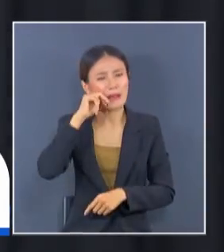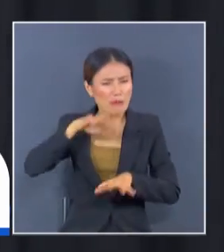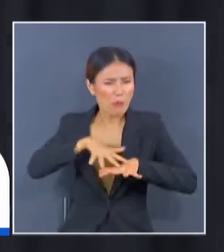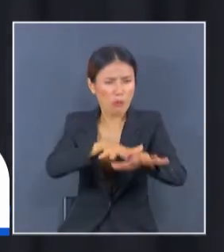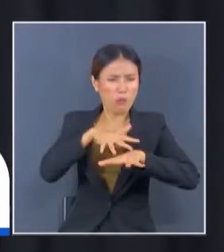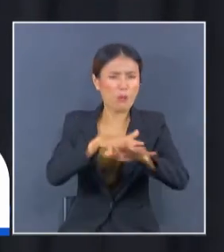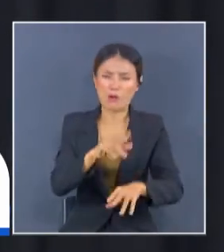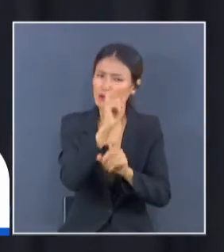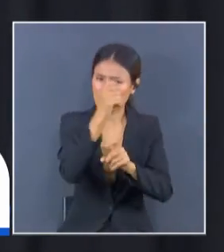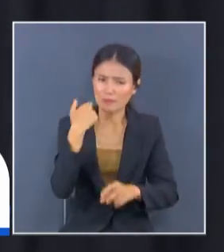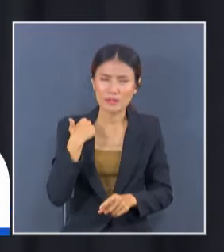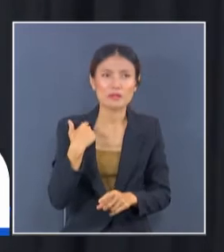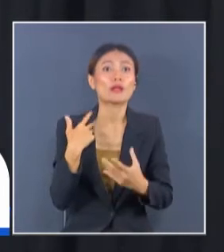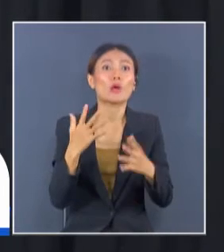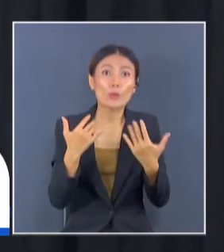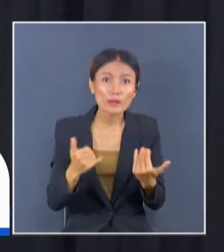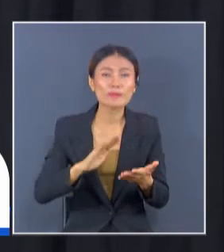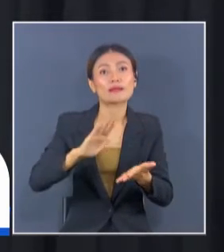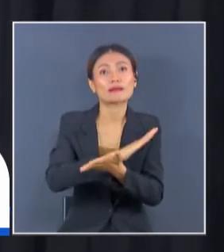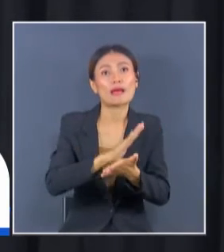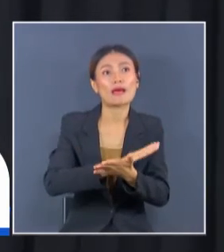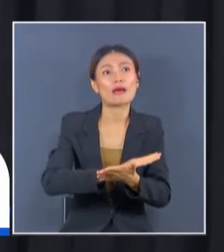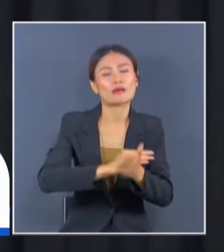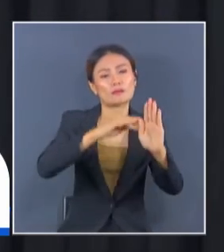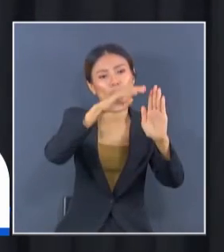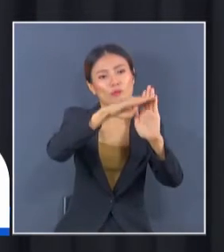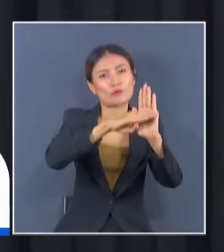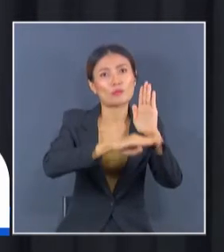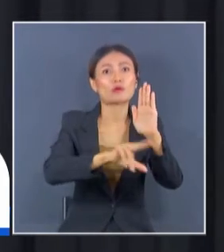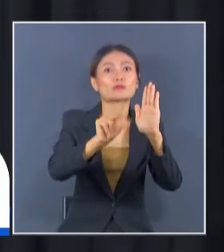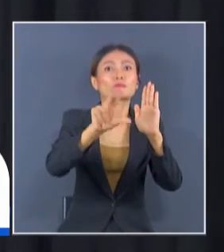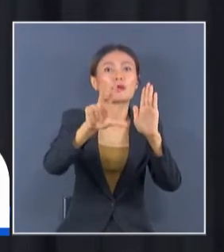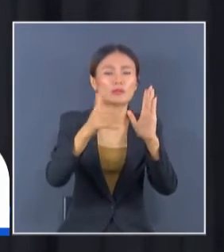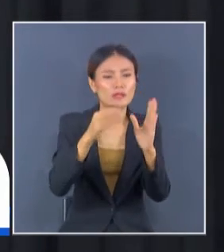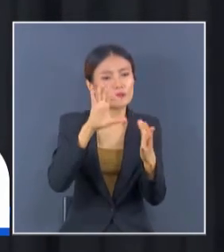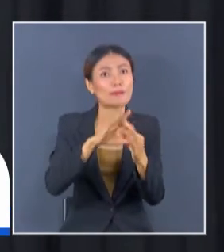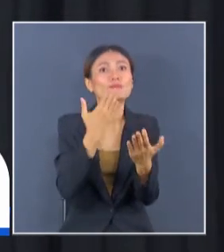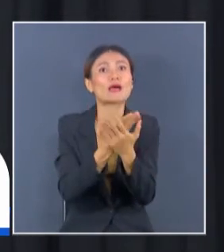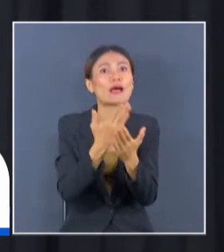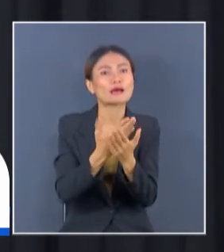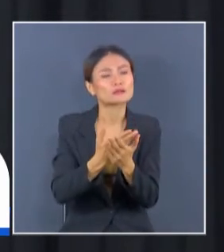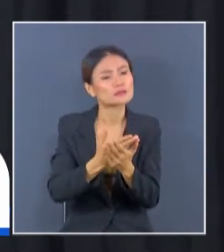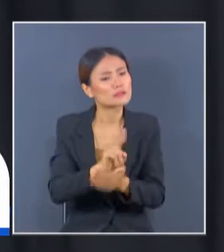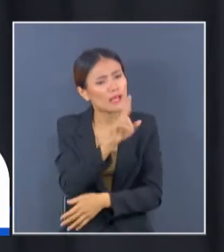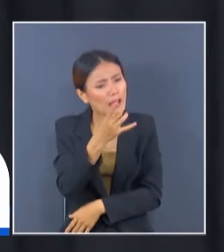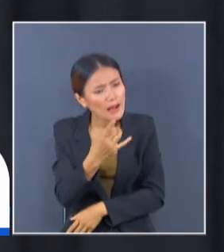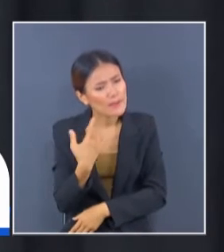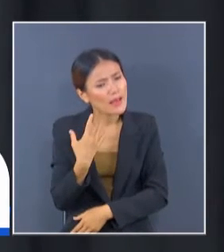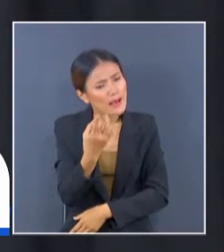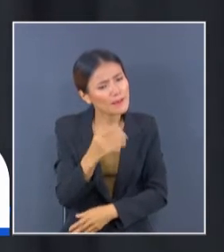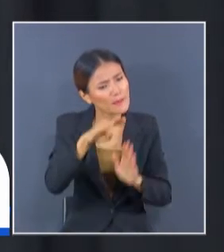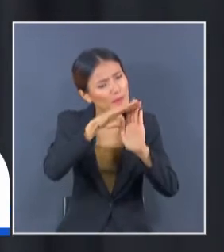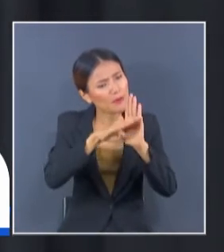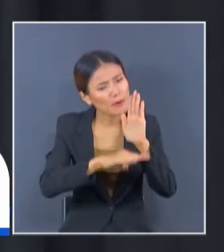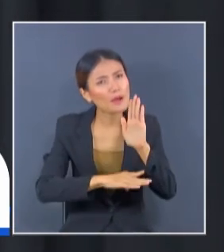งนี้ต่อมาได้มีการเปิดเผยเอกสาร33รายการเกี่ยวกับการใช้งบประมาณทำให้โลกโซเชียลก็ตั้งคำถามเลยนะคะล่